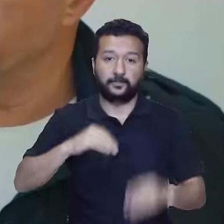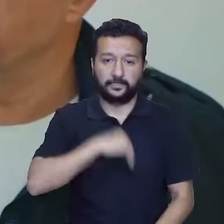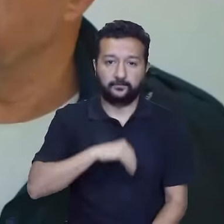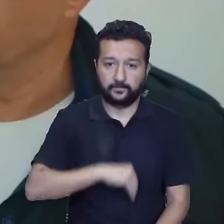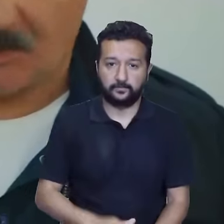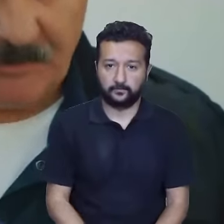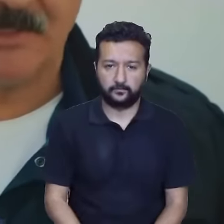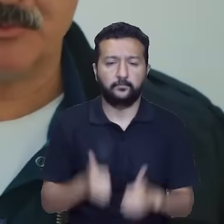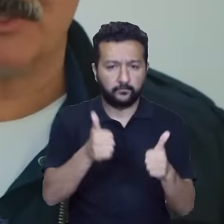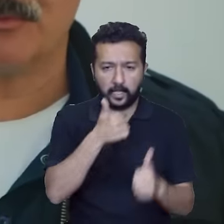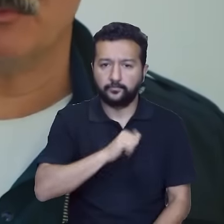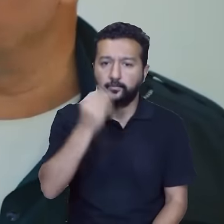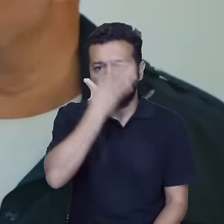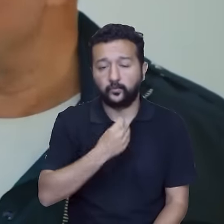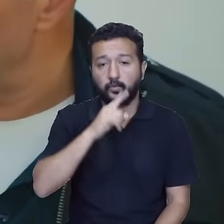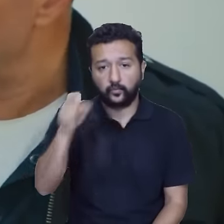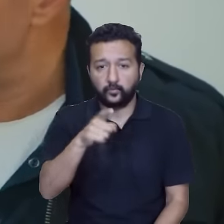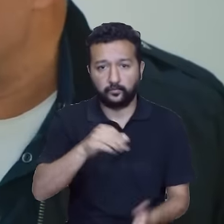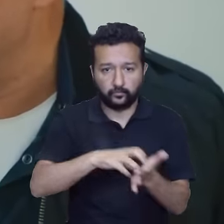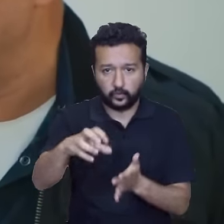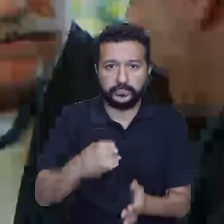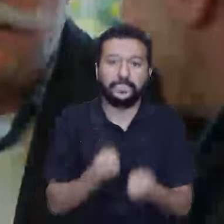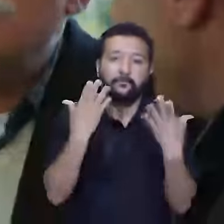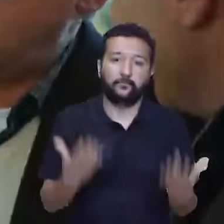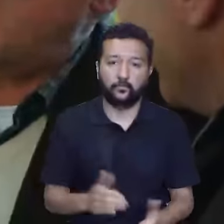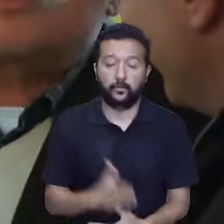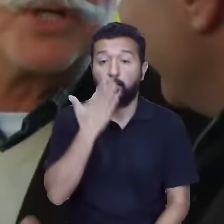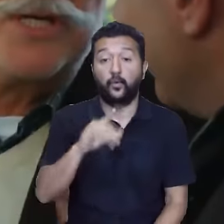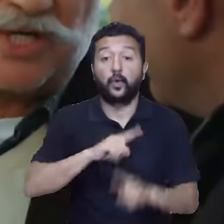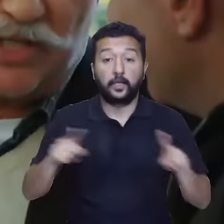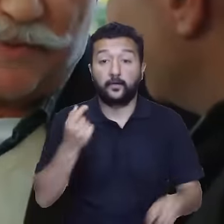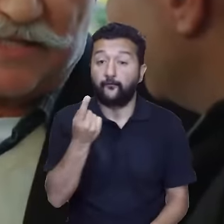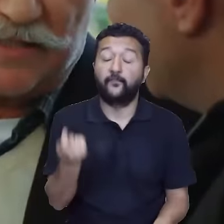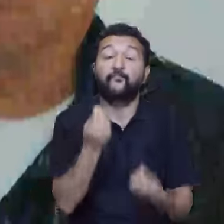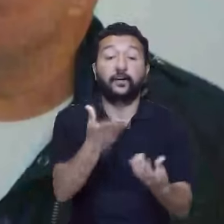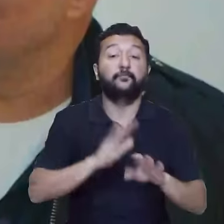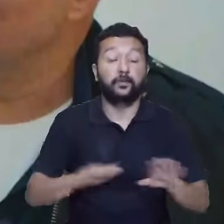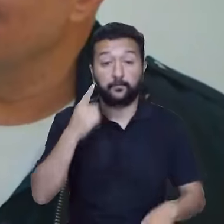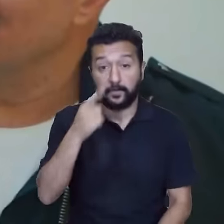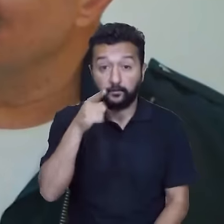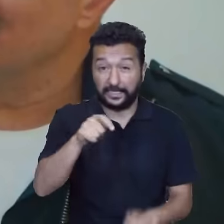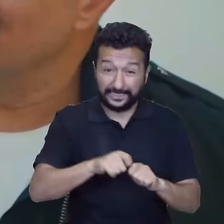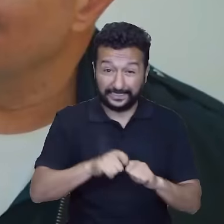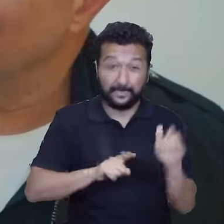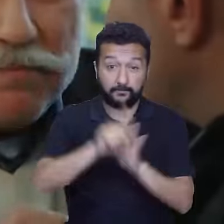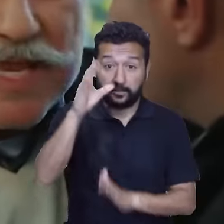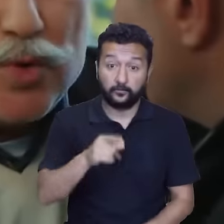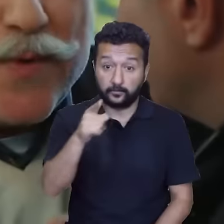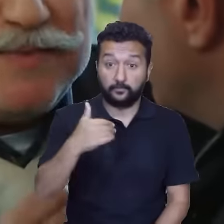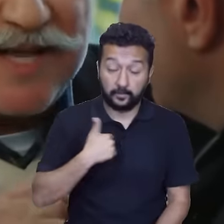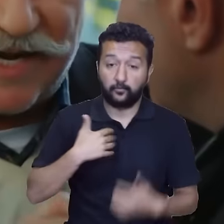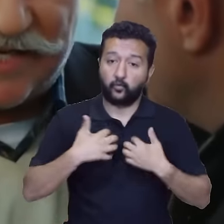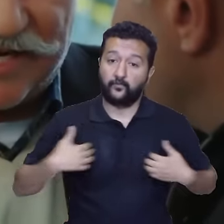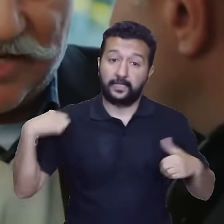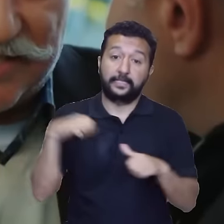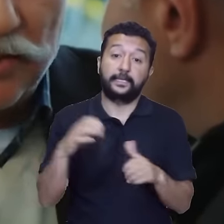içimiz. Tamam abi, güzel söylüyorsun da bütçe kısıtlı yani. Yo, zırnık çalışmaz. Bak, bu işi başarırsan benim